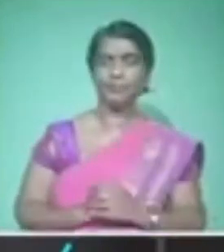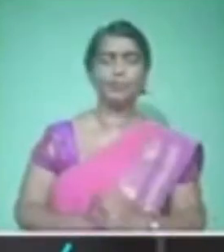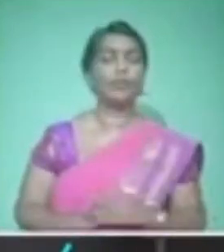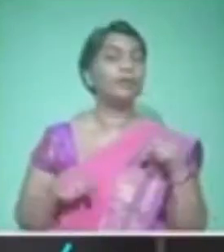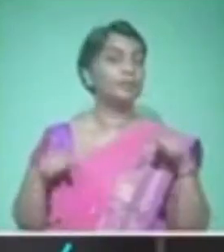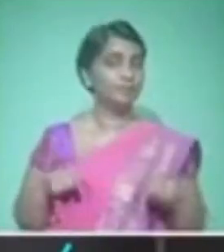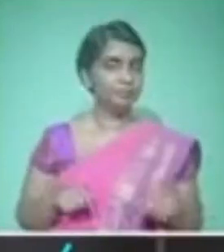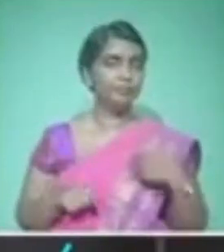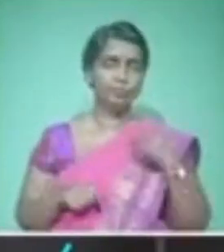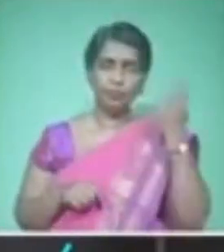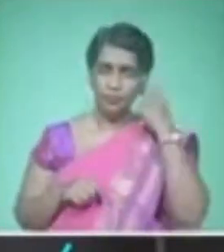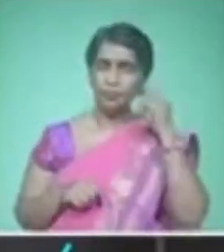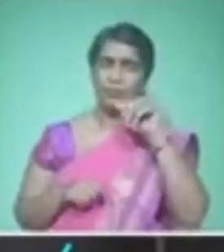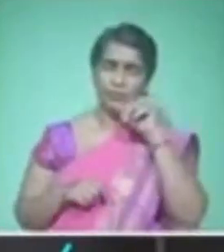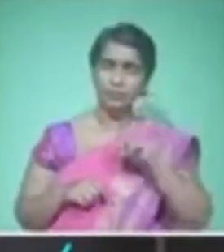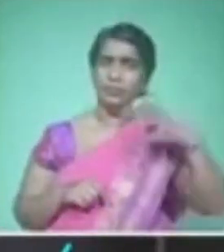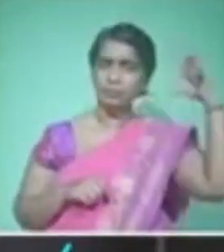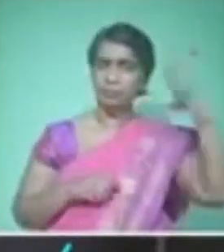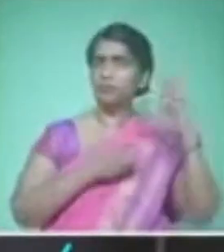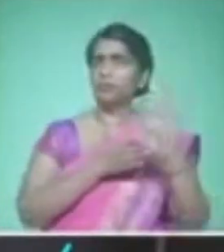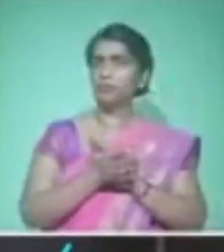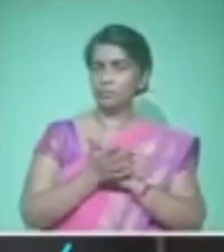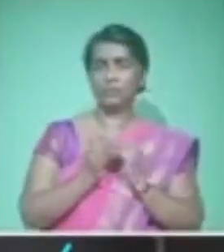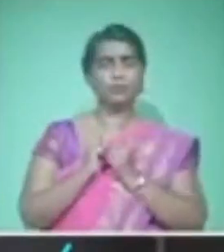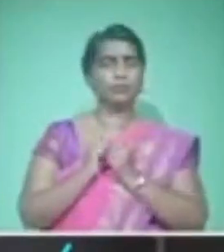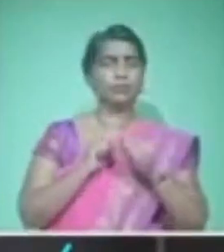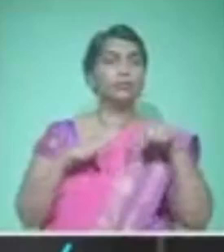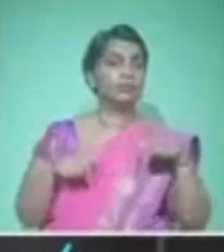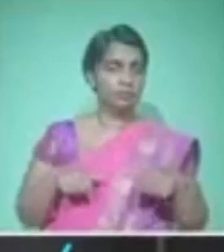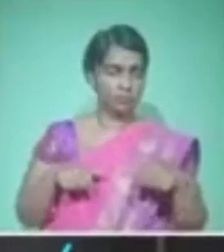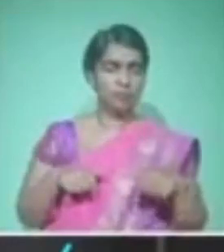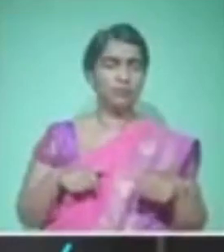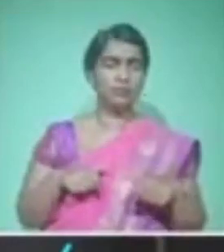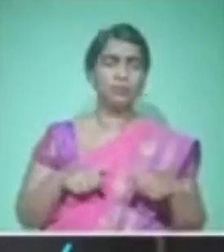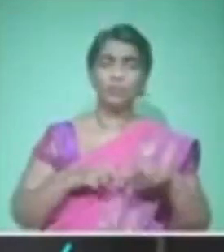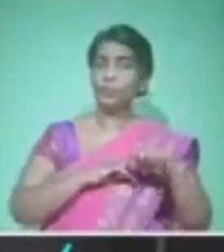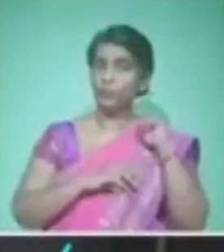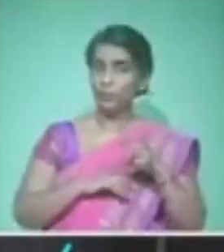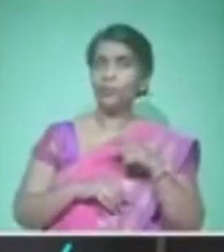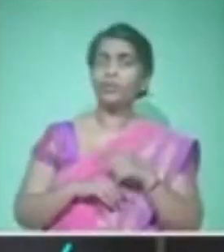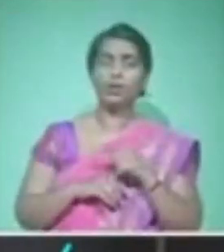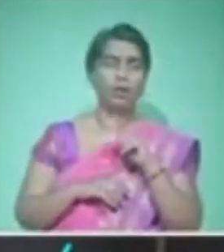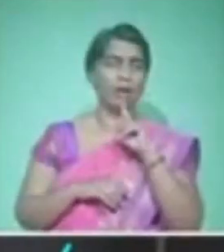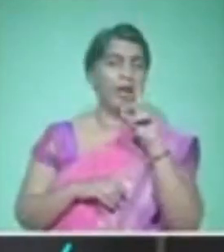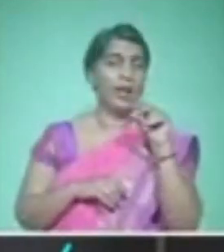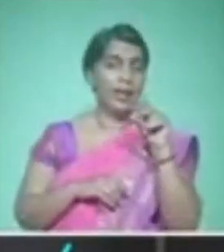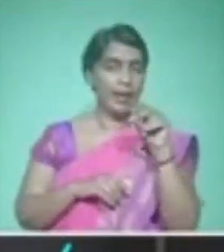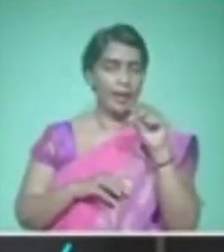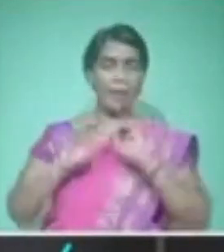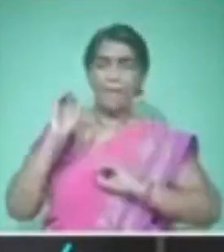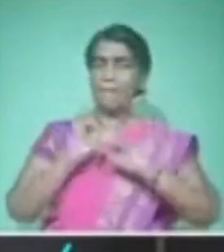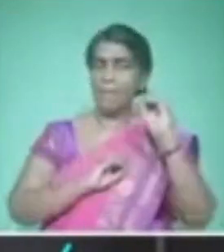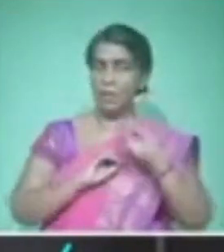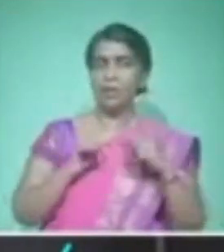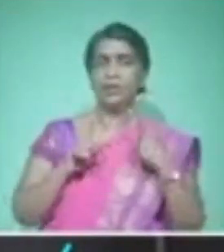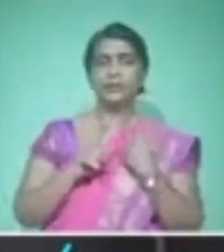දැන් අපි දන්නවා ඇත්තට පුනර්ජනනීය බලශක්ති ප්‍රමාණය දැනට තියෙන කැපැසිටි එකෙන් 111ක් පමණ වෙනවා